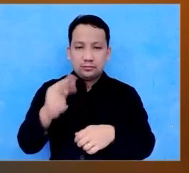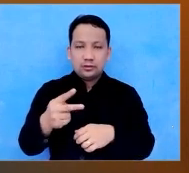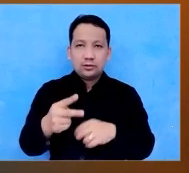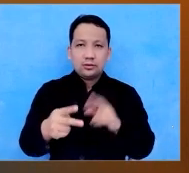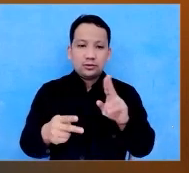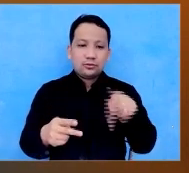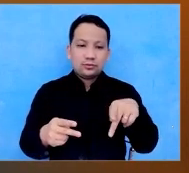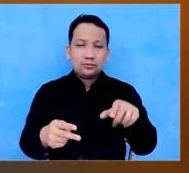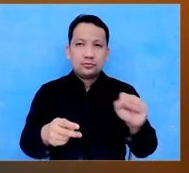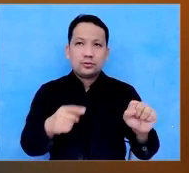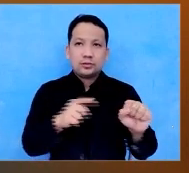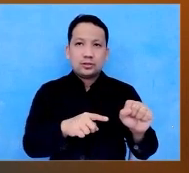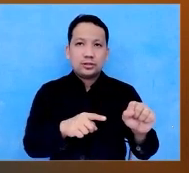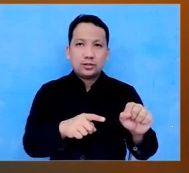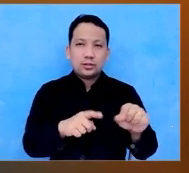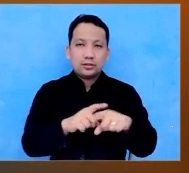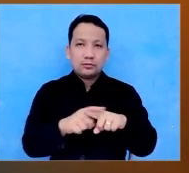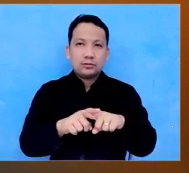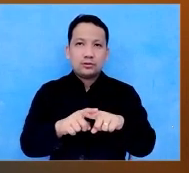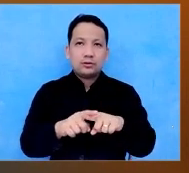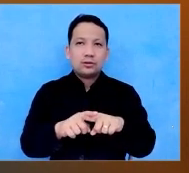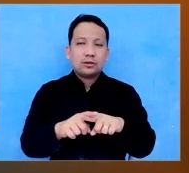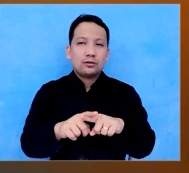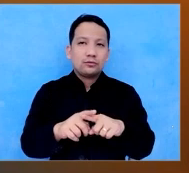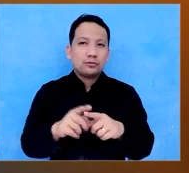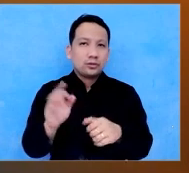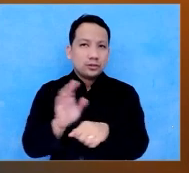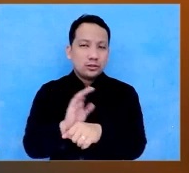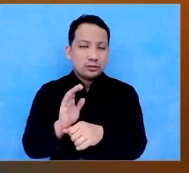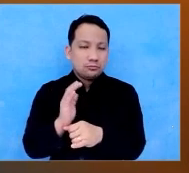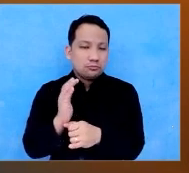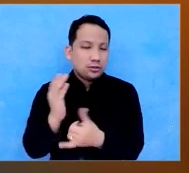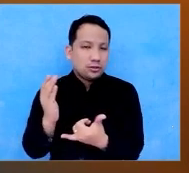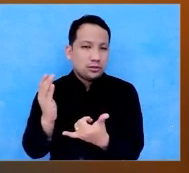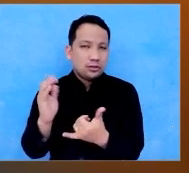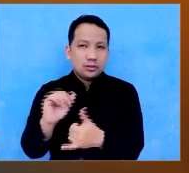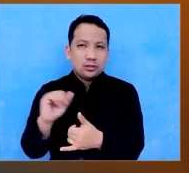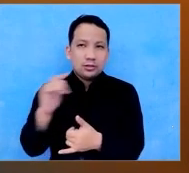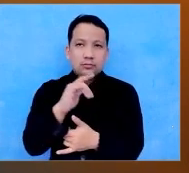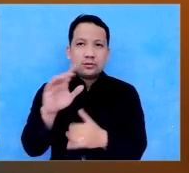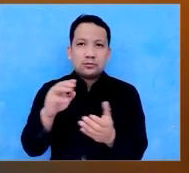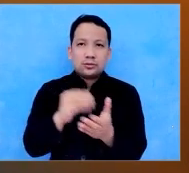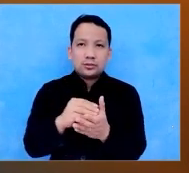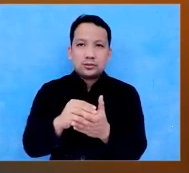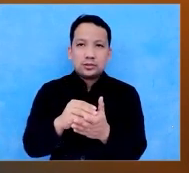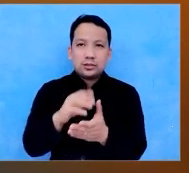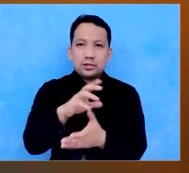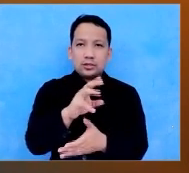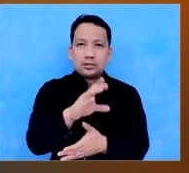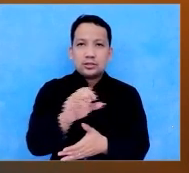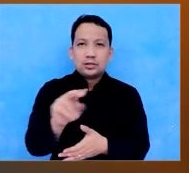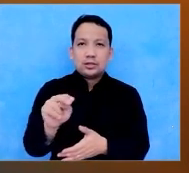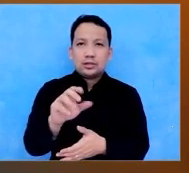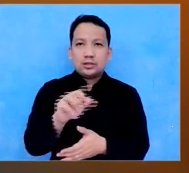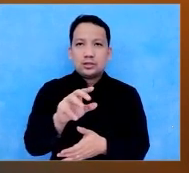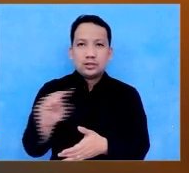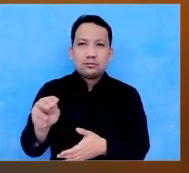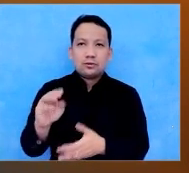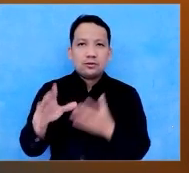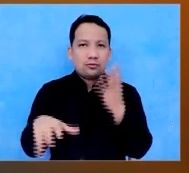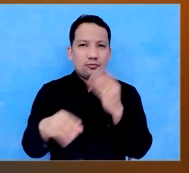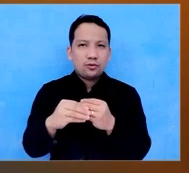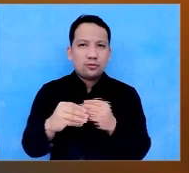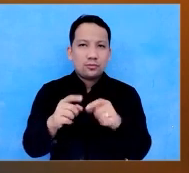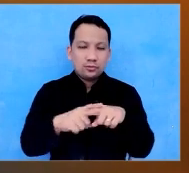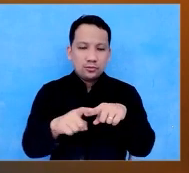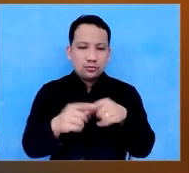Uninterruptible Power Supply o UPS ng Air Traffic Management Center. Ito ang nagsusupply ng kuryente para sa